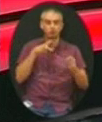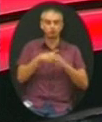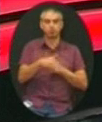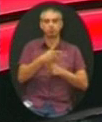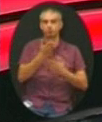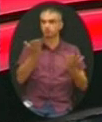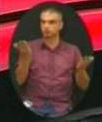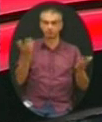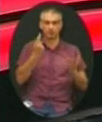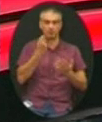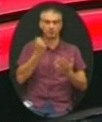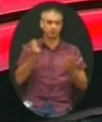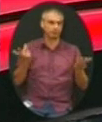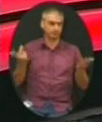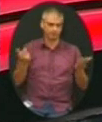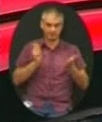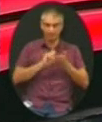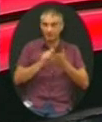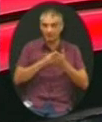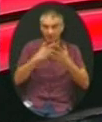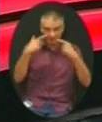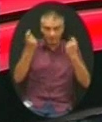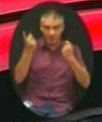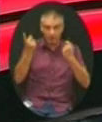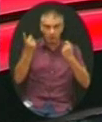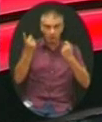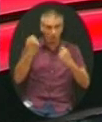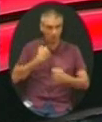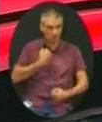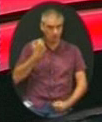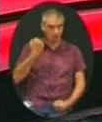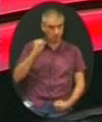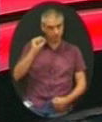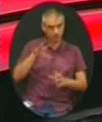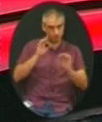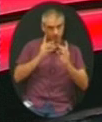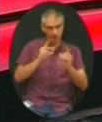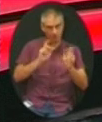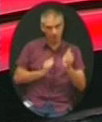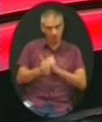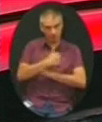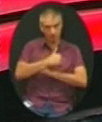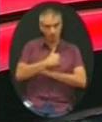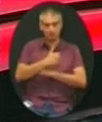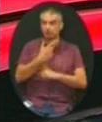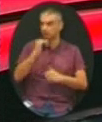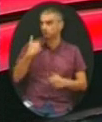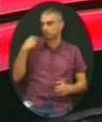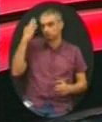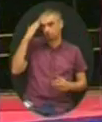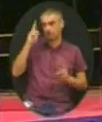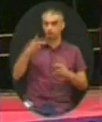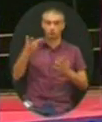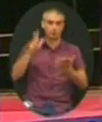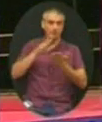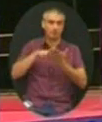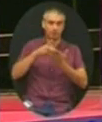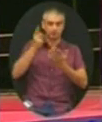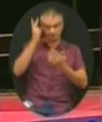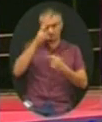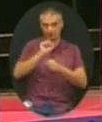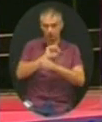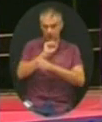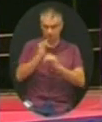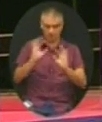את הכסף. אז משרד התרבות מוצא דרכים אחרות להלימן את הכספים? קודם כל, אני בהחלט ער לאפשרות שבג"ץ, ואני מבין שיש